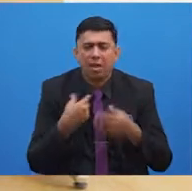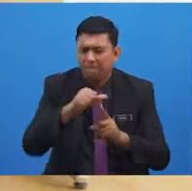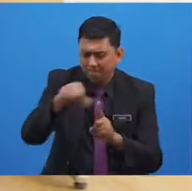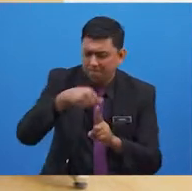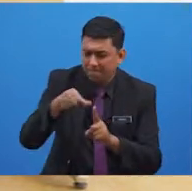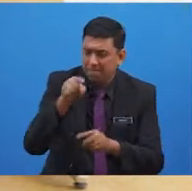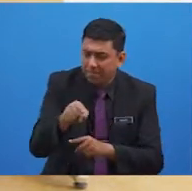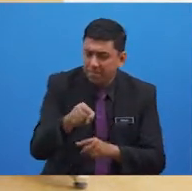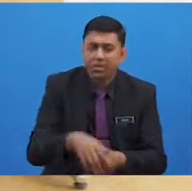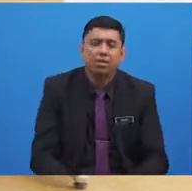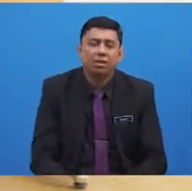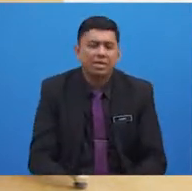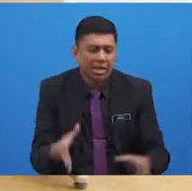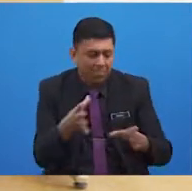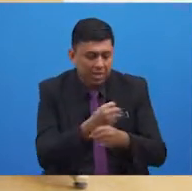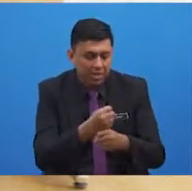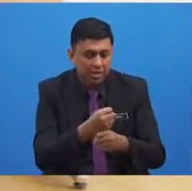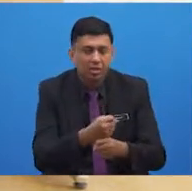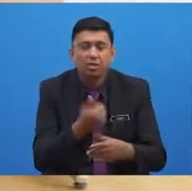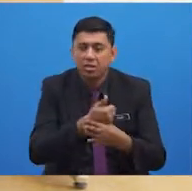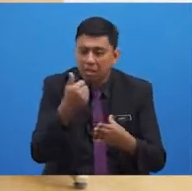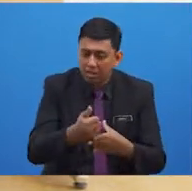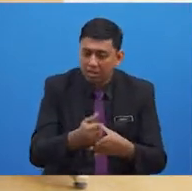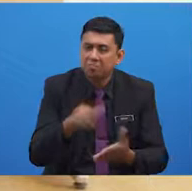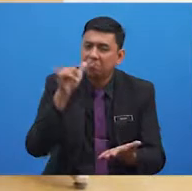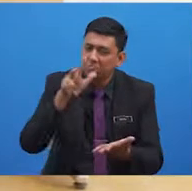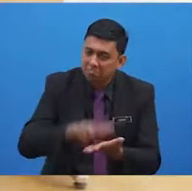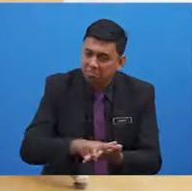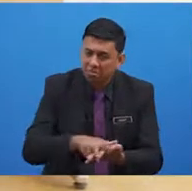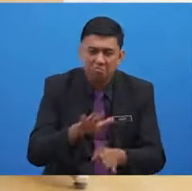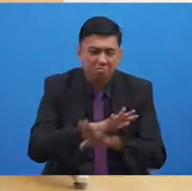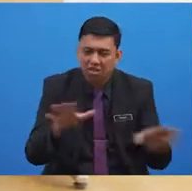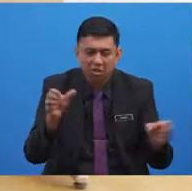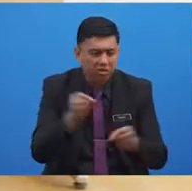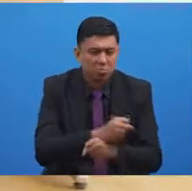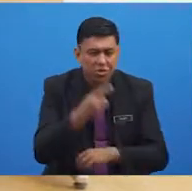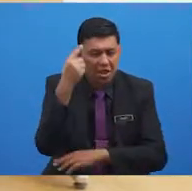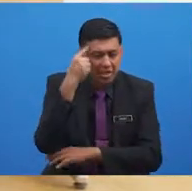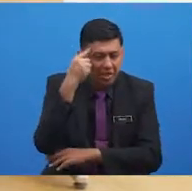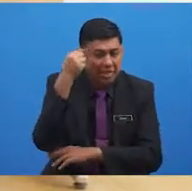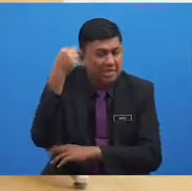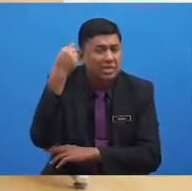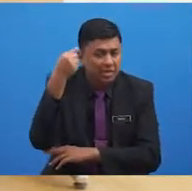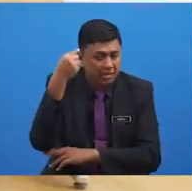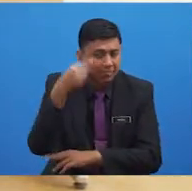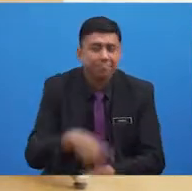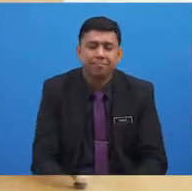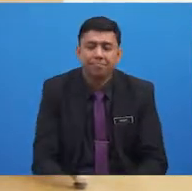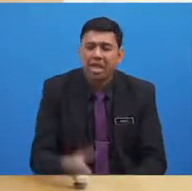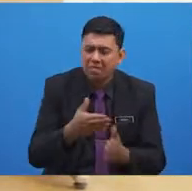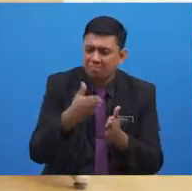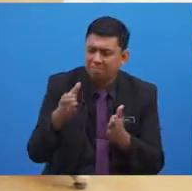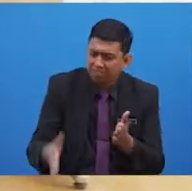apabila dia didapati atau disahkan tidak sempurna akal. Di samping